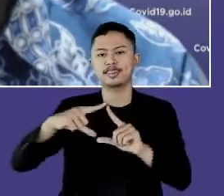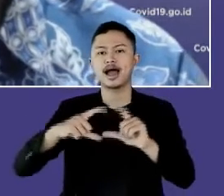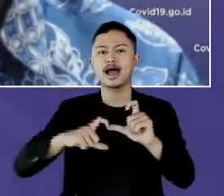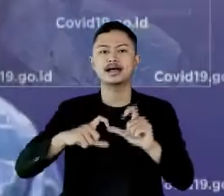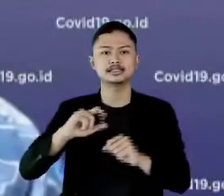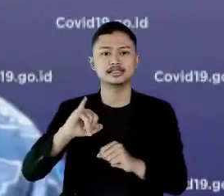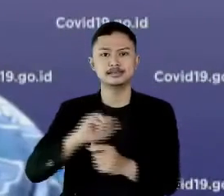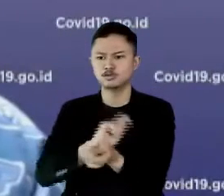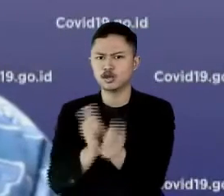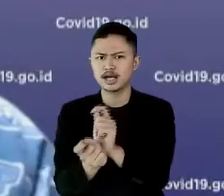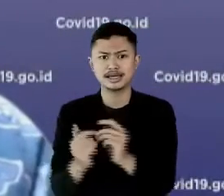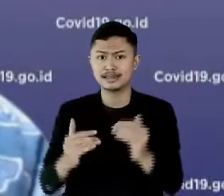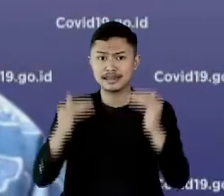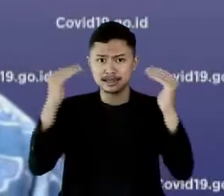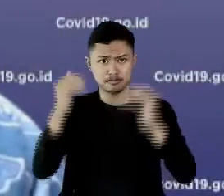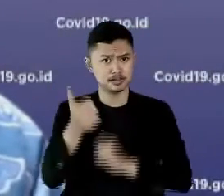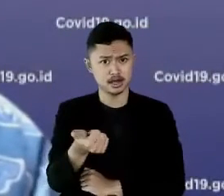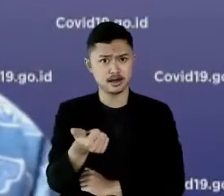Iya, betul. Jadi gini,